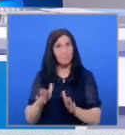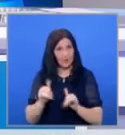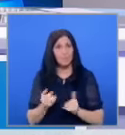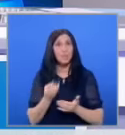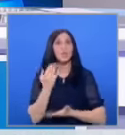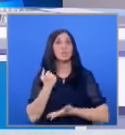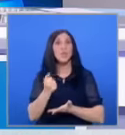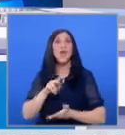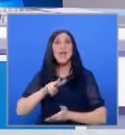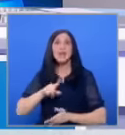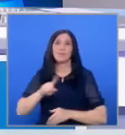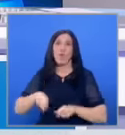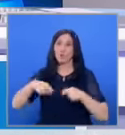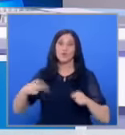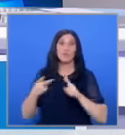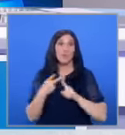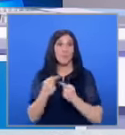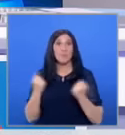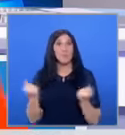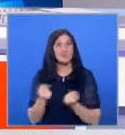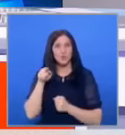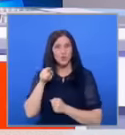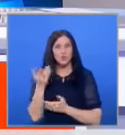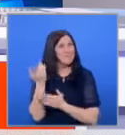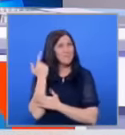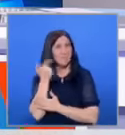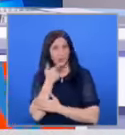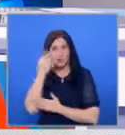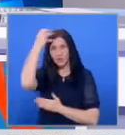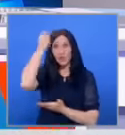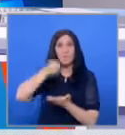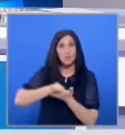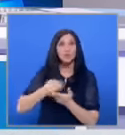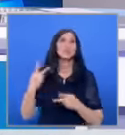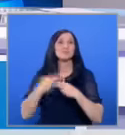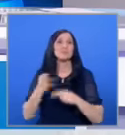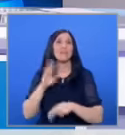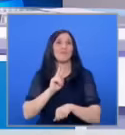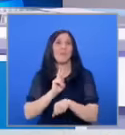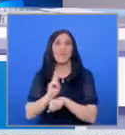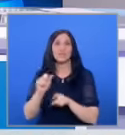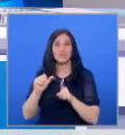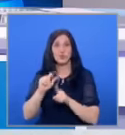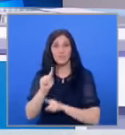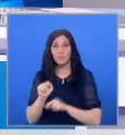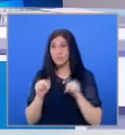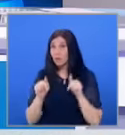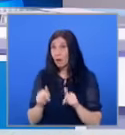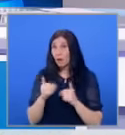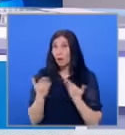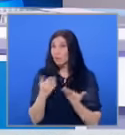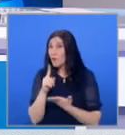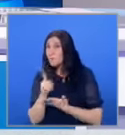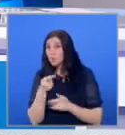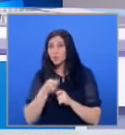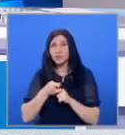за втори път действието на този от миналата година, държавните плащания ще спрат след 12 юни. Въпросът сега е какво може